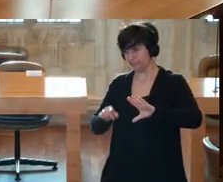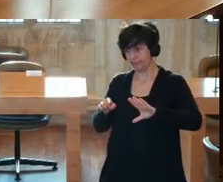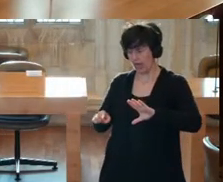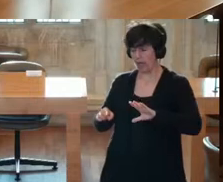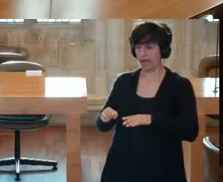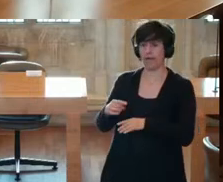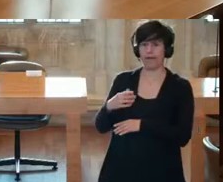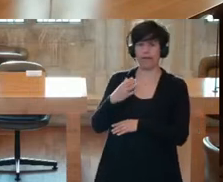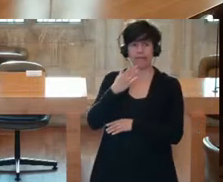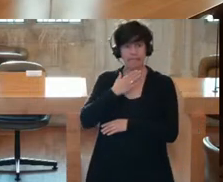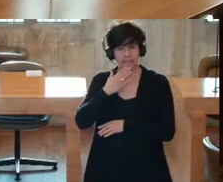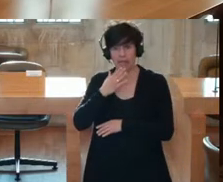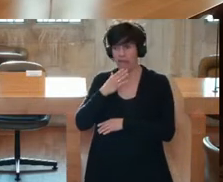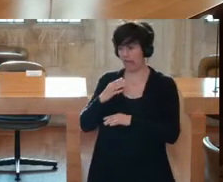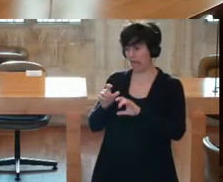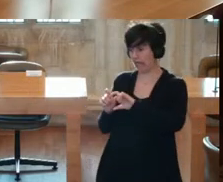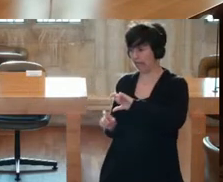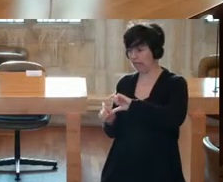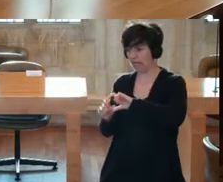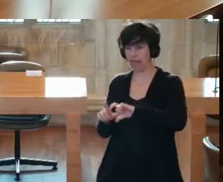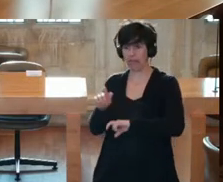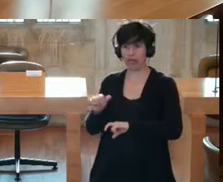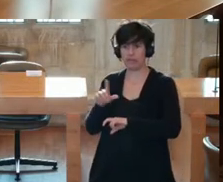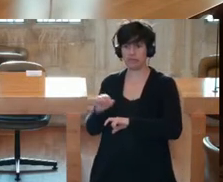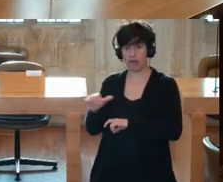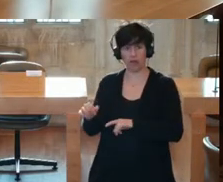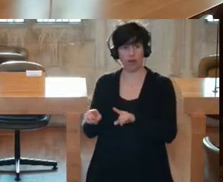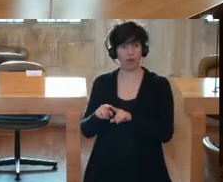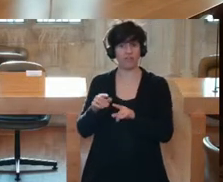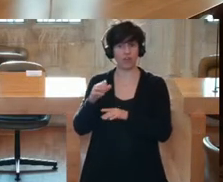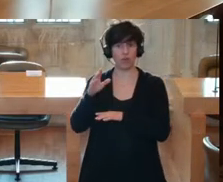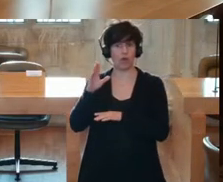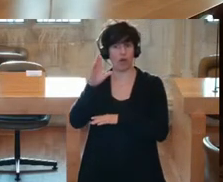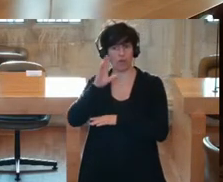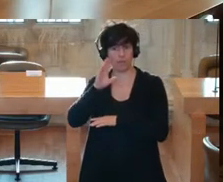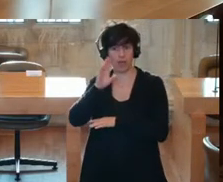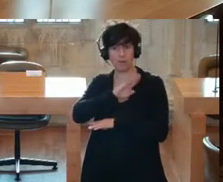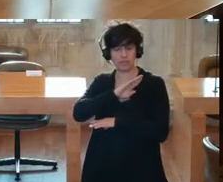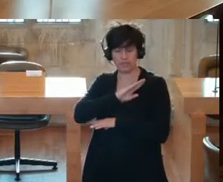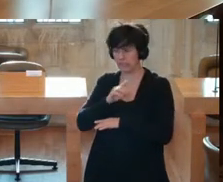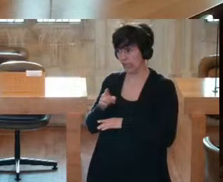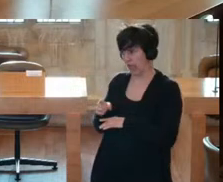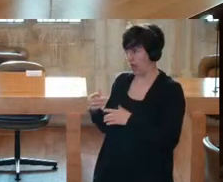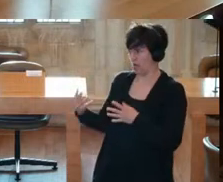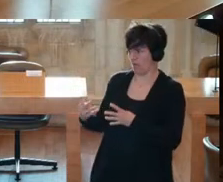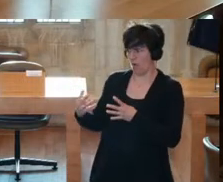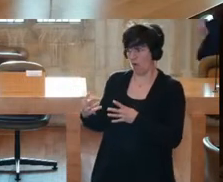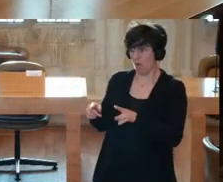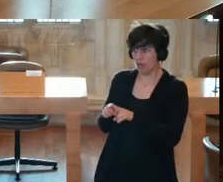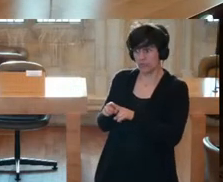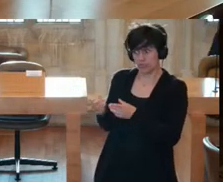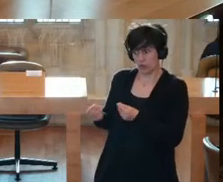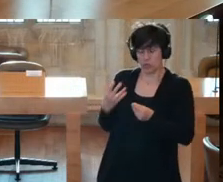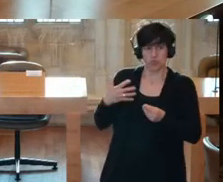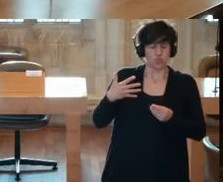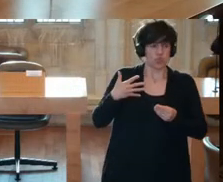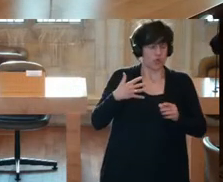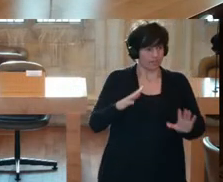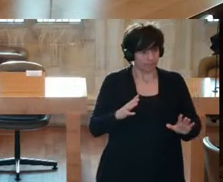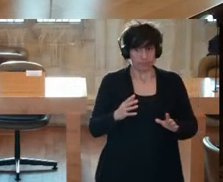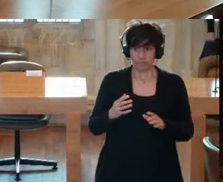entre Israël et la bande de Gaza et le Hamas, donc surtout au moment où effectivement où on va se